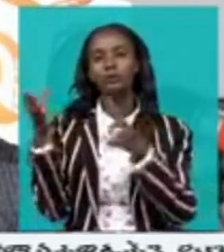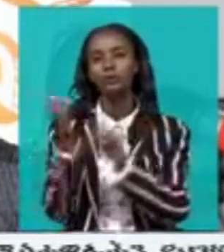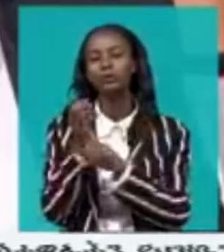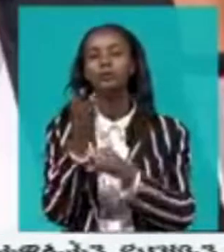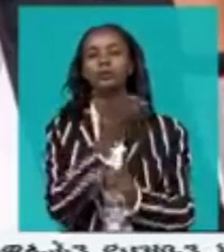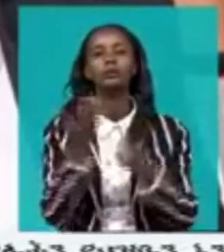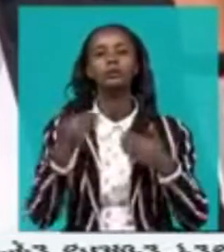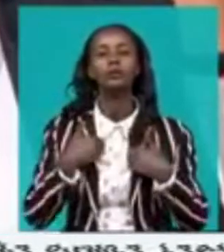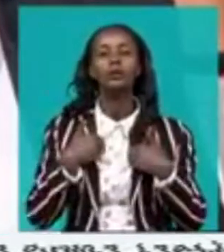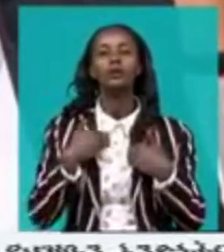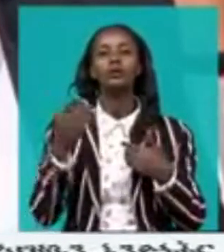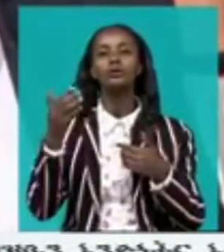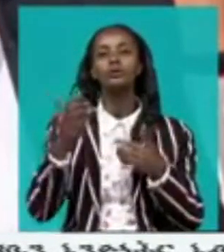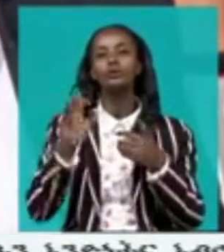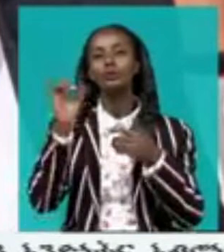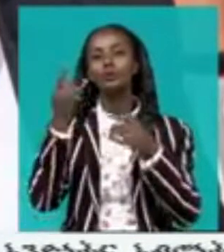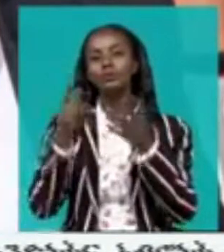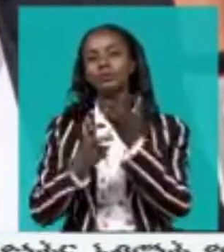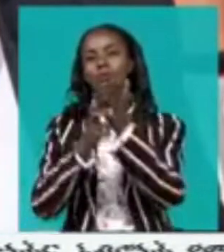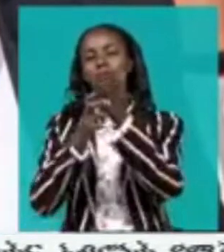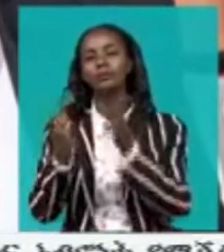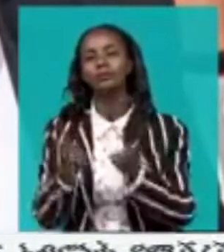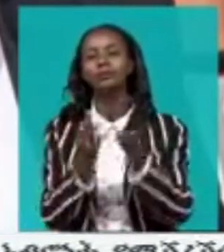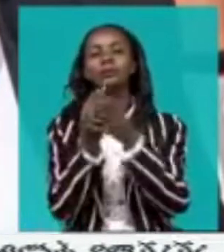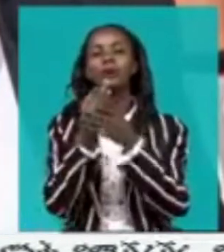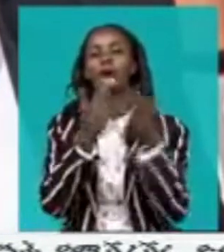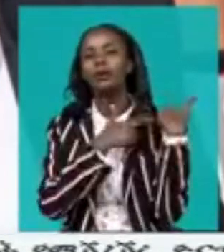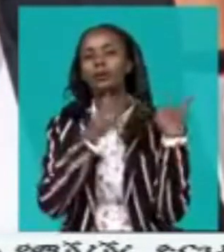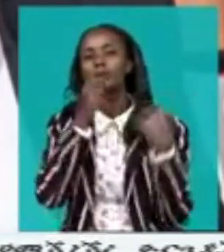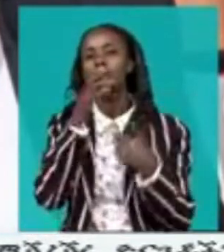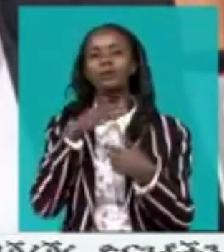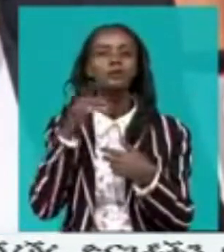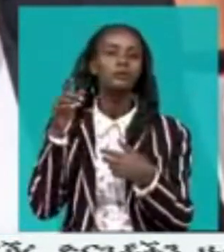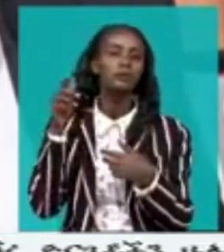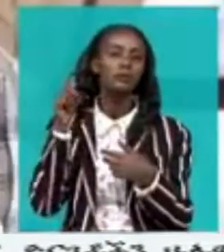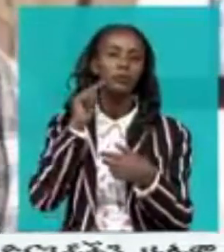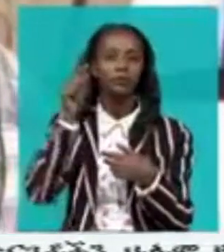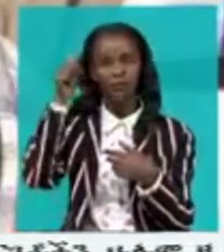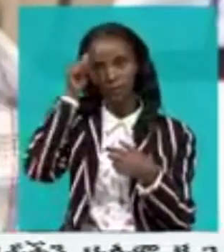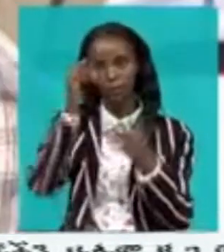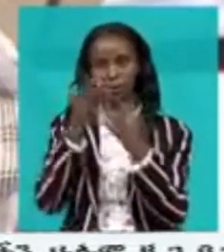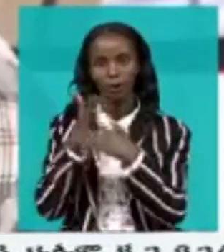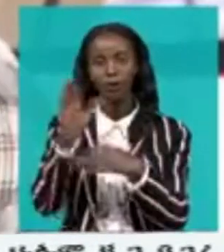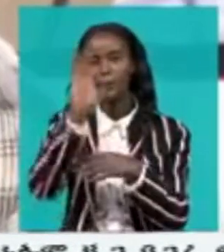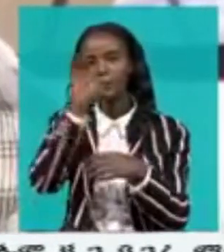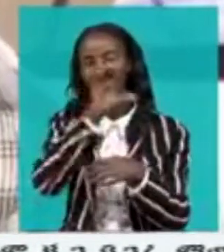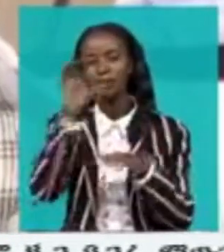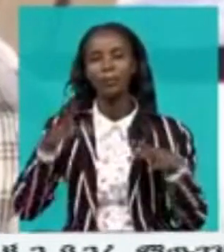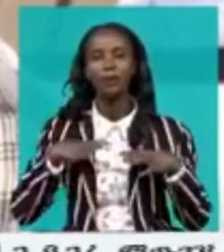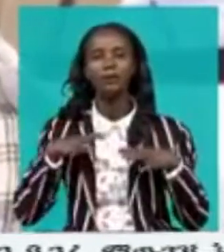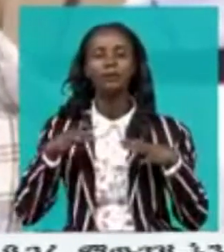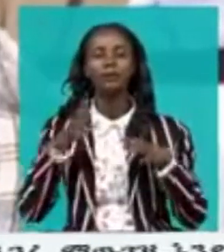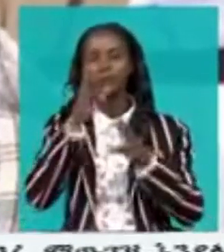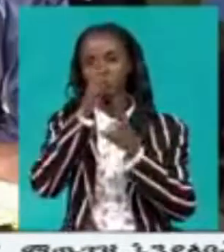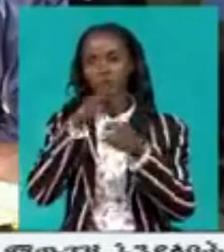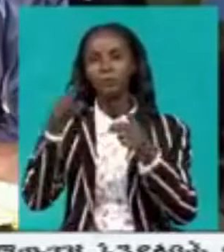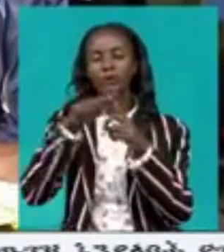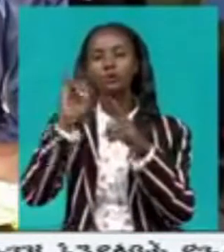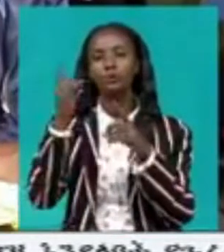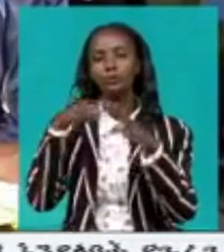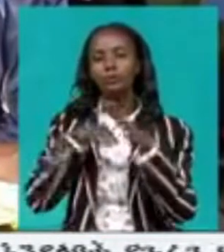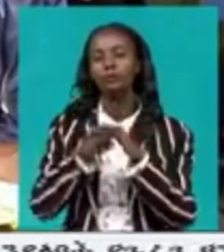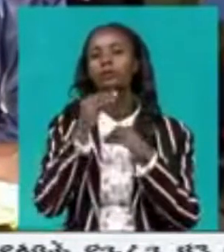አሉ። የዞኑ ትራንስፖርትና መንገድ ልማት መምሪያ ኃላፊ ወይዘሮ ትብለጥ እስጢፋኖስ በበኩላቸው የመስቀል በዓል ለማክበር ወደ ዞኑ የሚገቡት